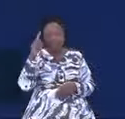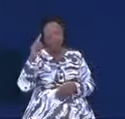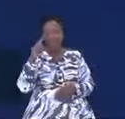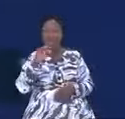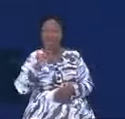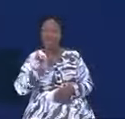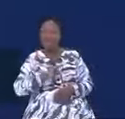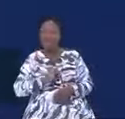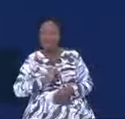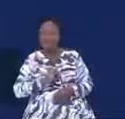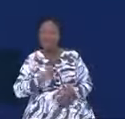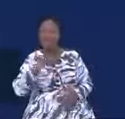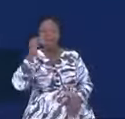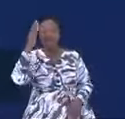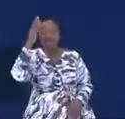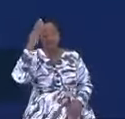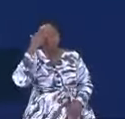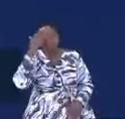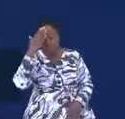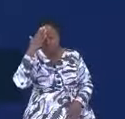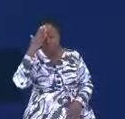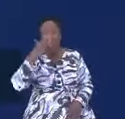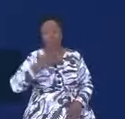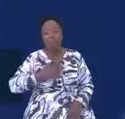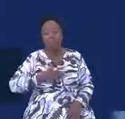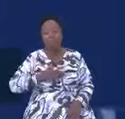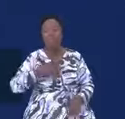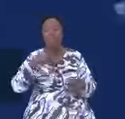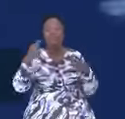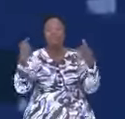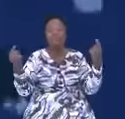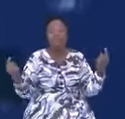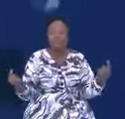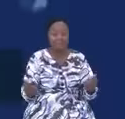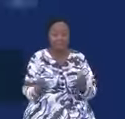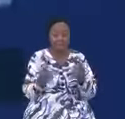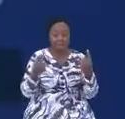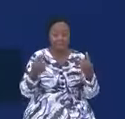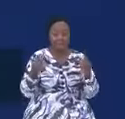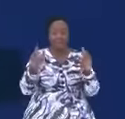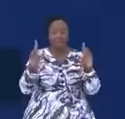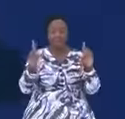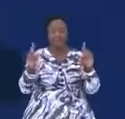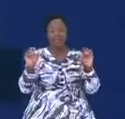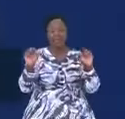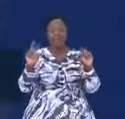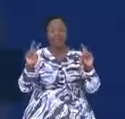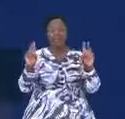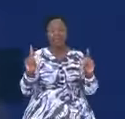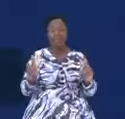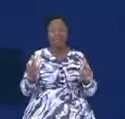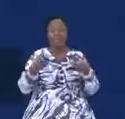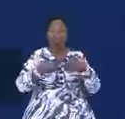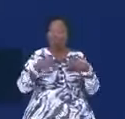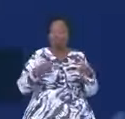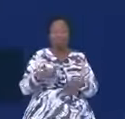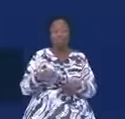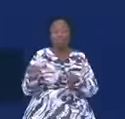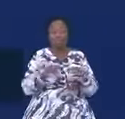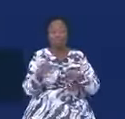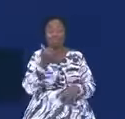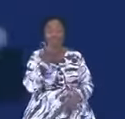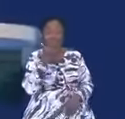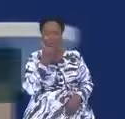transgression david avait mal agi et 10 qui n'a pas